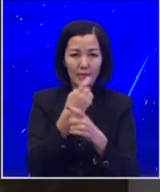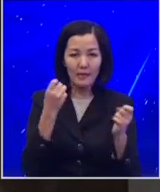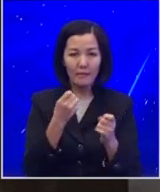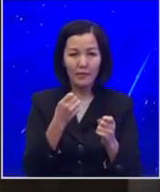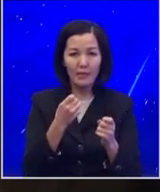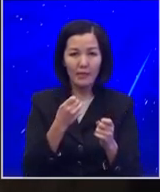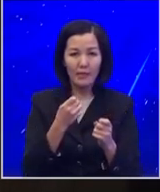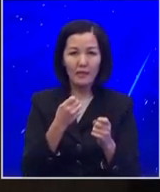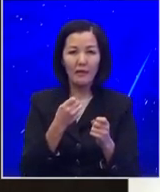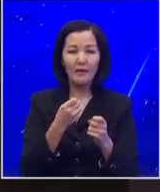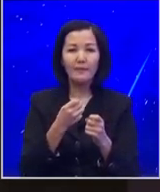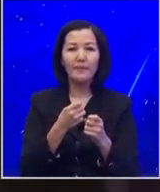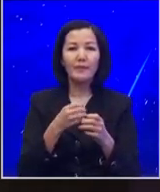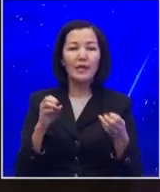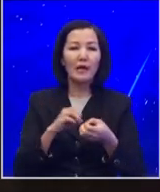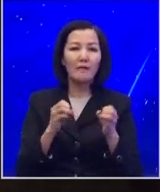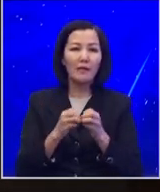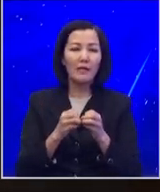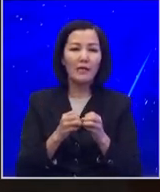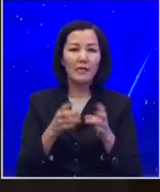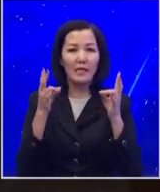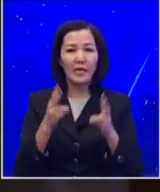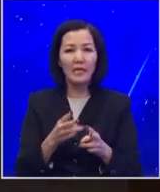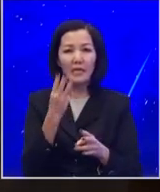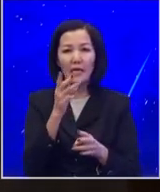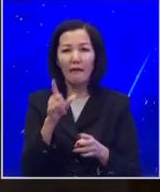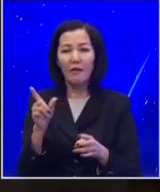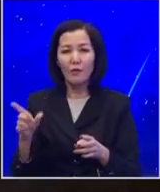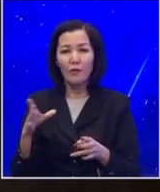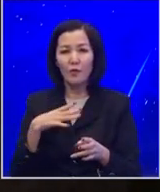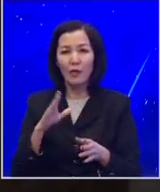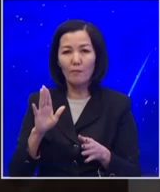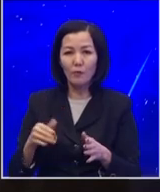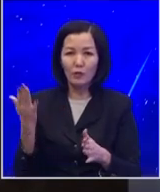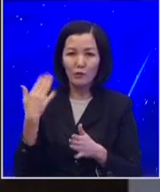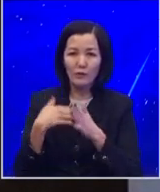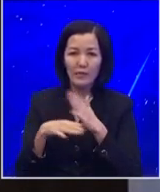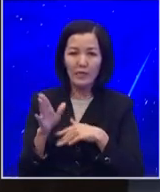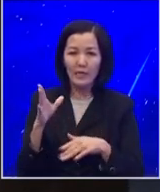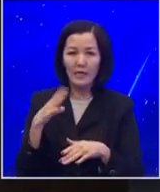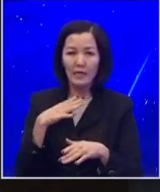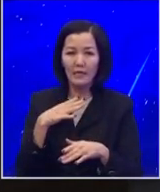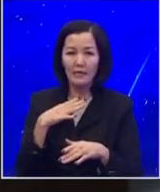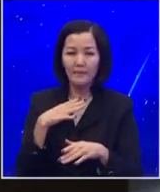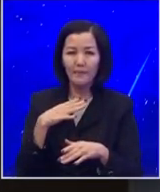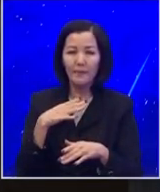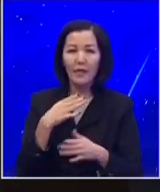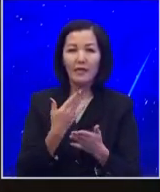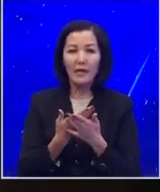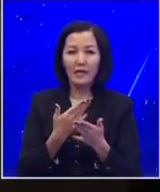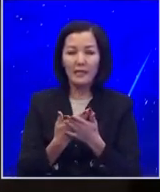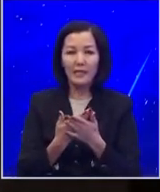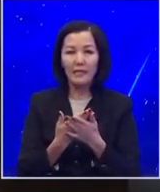некие дебоширы вследствие конфликта ранили из оружия троих людей, после чего скрылись с места преступления.